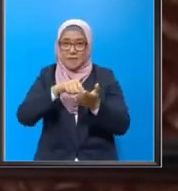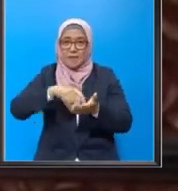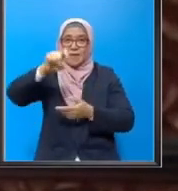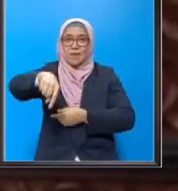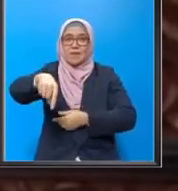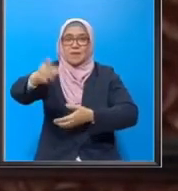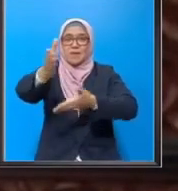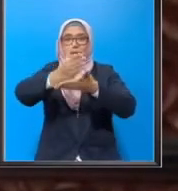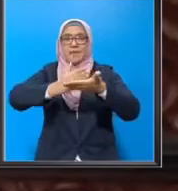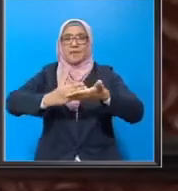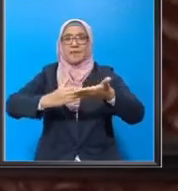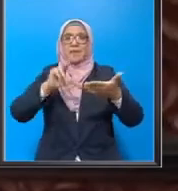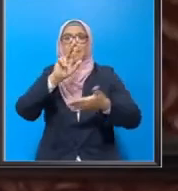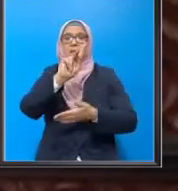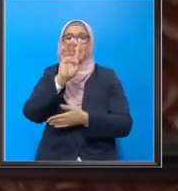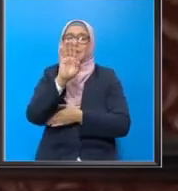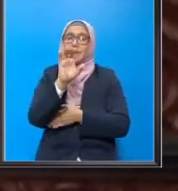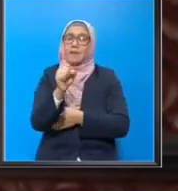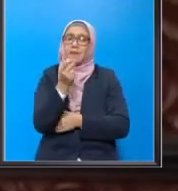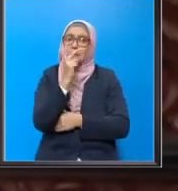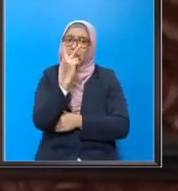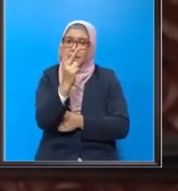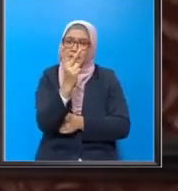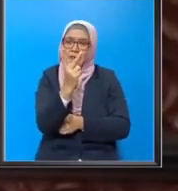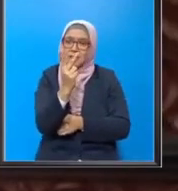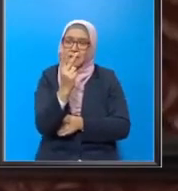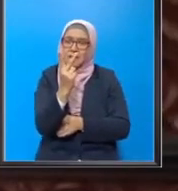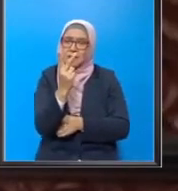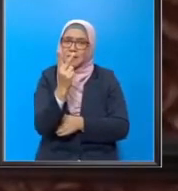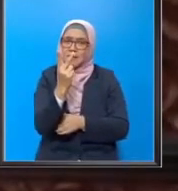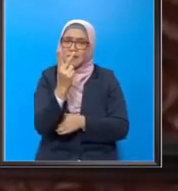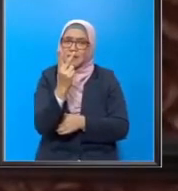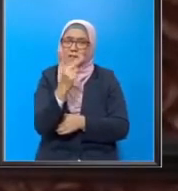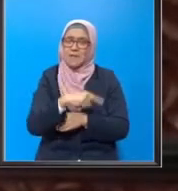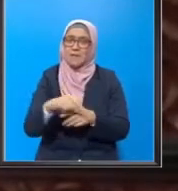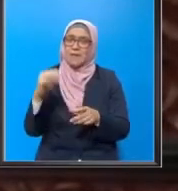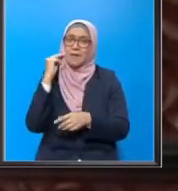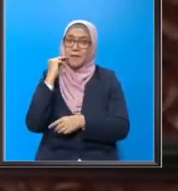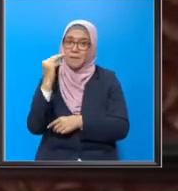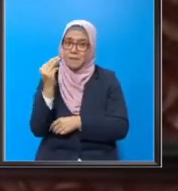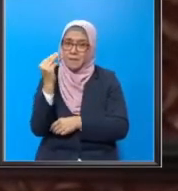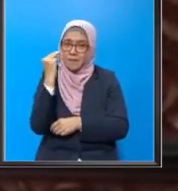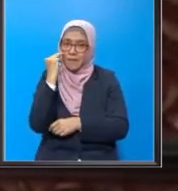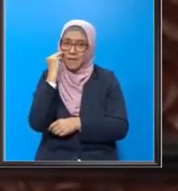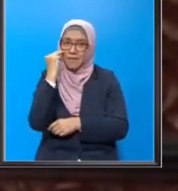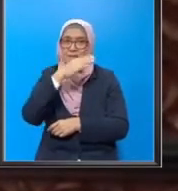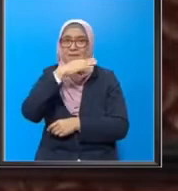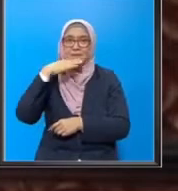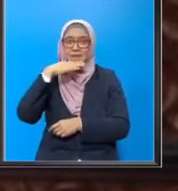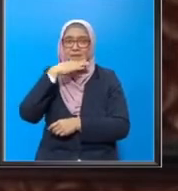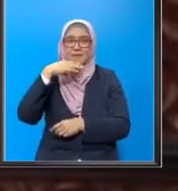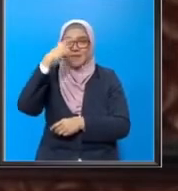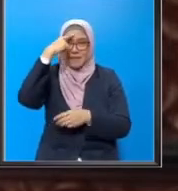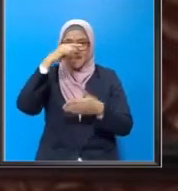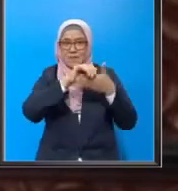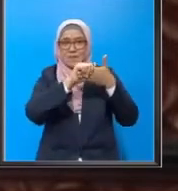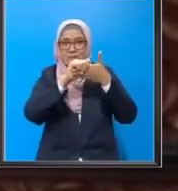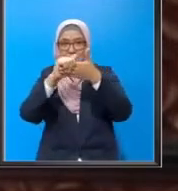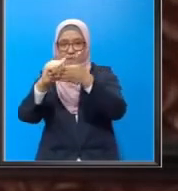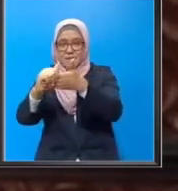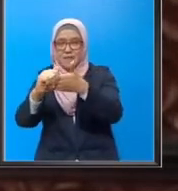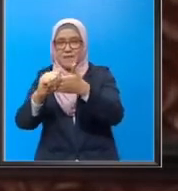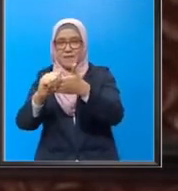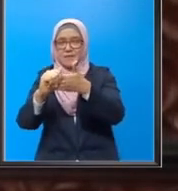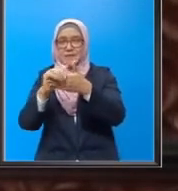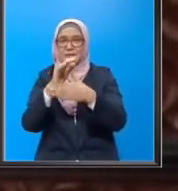PH Kementerian untuk melihat kepada kematangan kematangan para beliau untuk memimpin